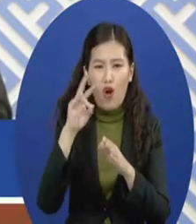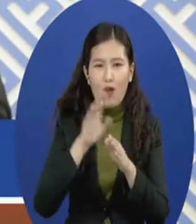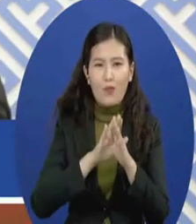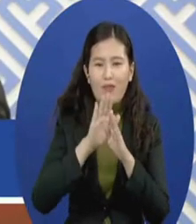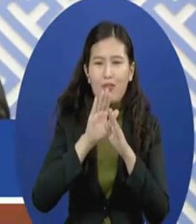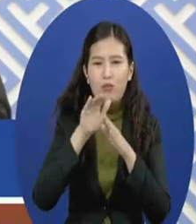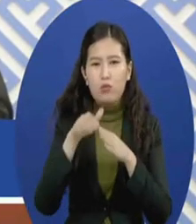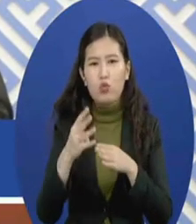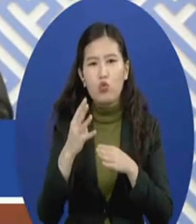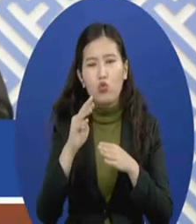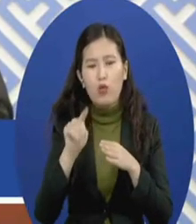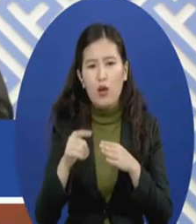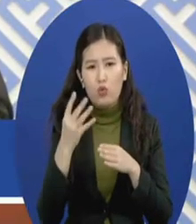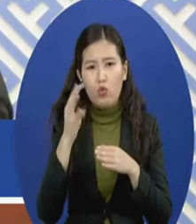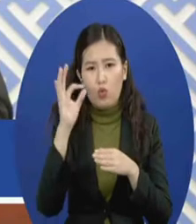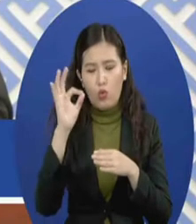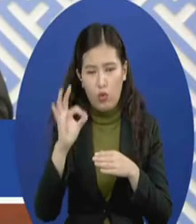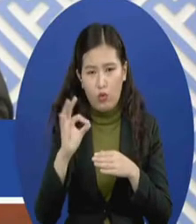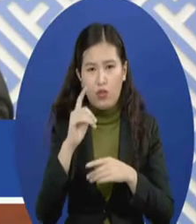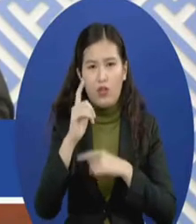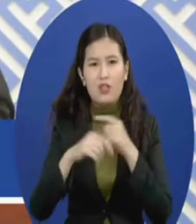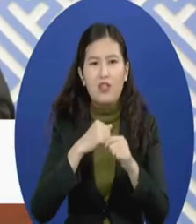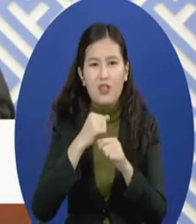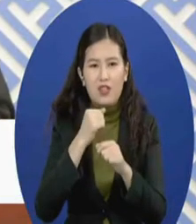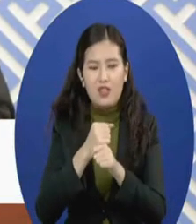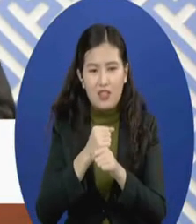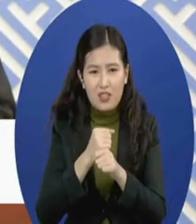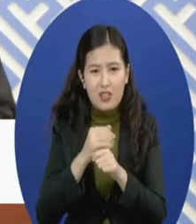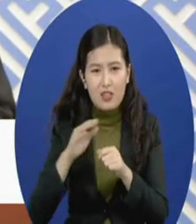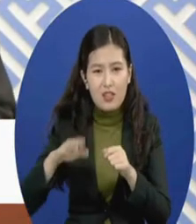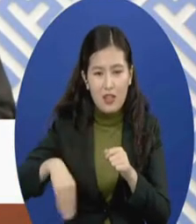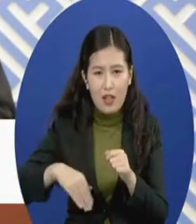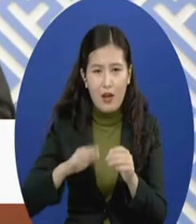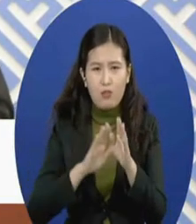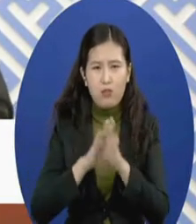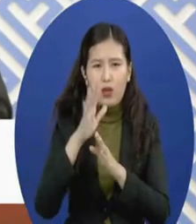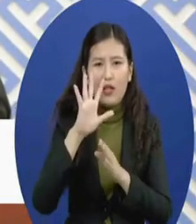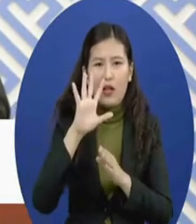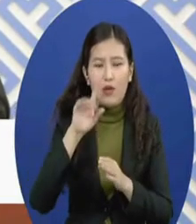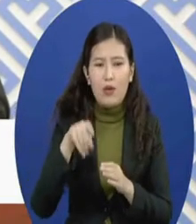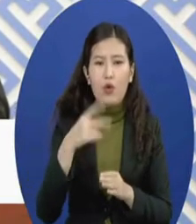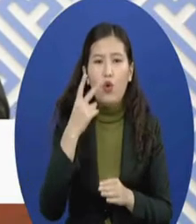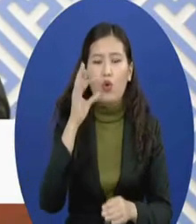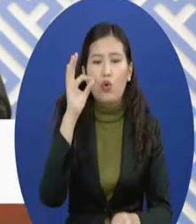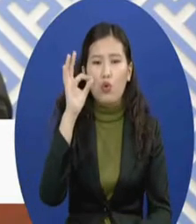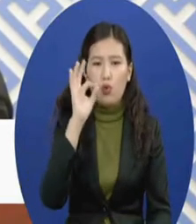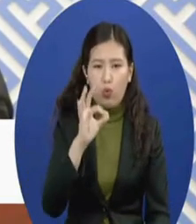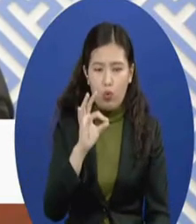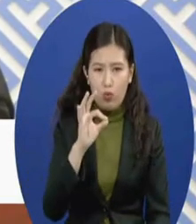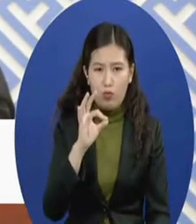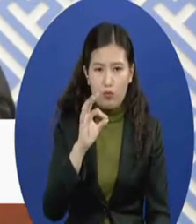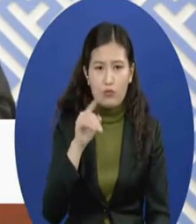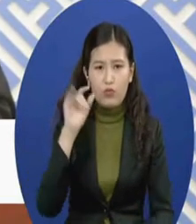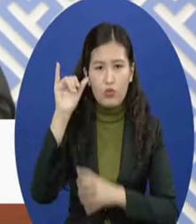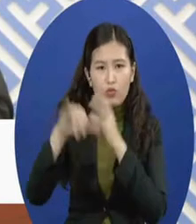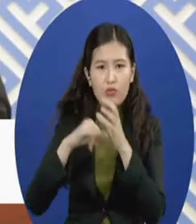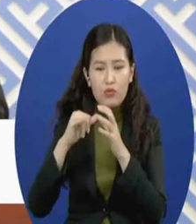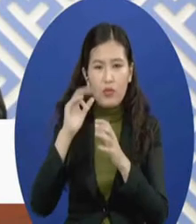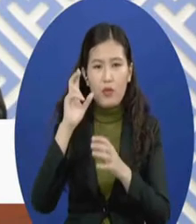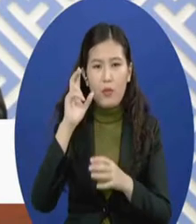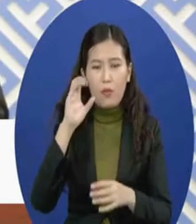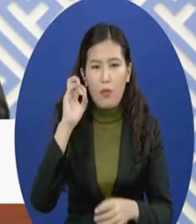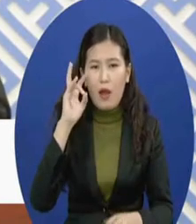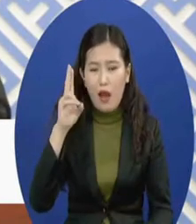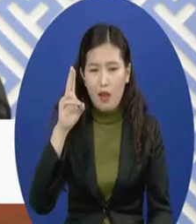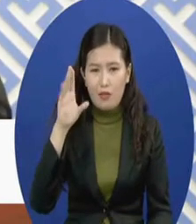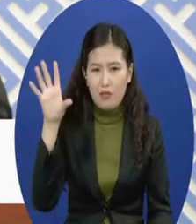харин ирэх жил 5.2% хүртэл өсөх төсөөллийг олон улсын банк санхүүгийн байгууллагууд гаргаад байна.